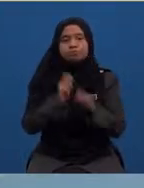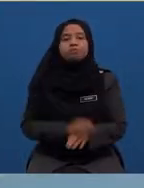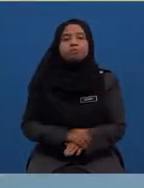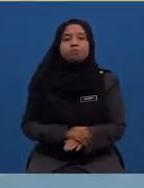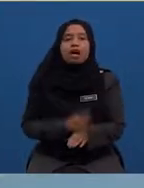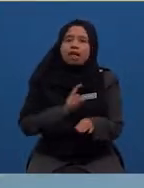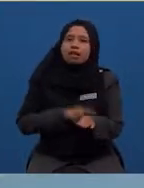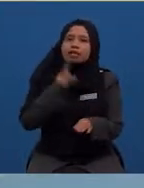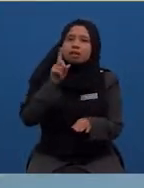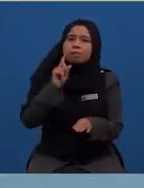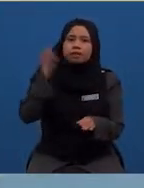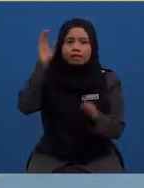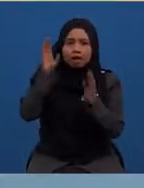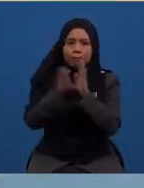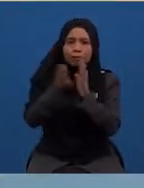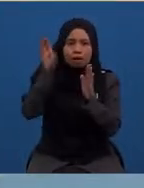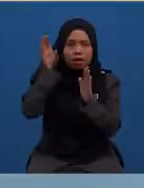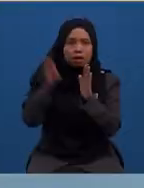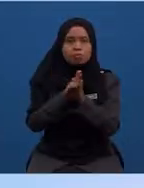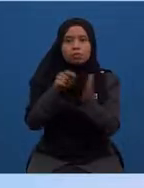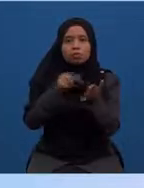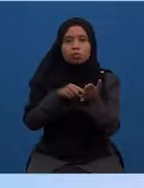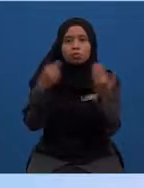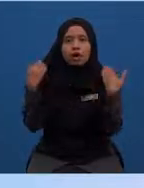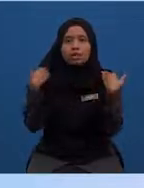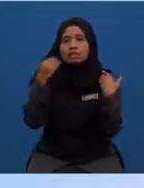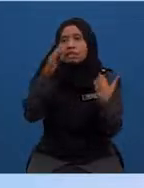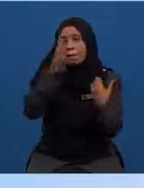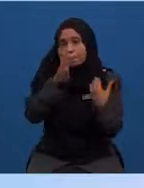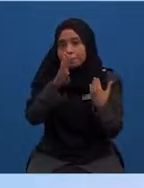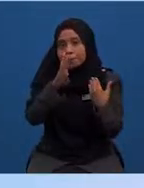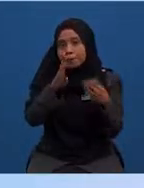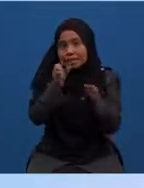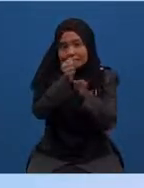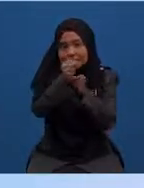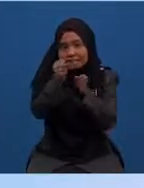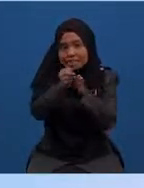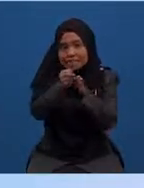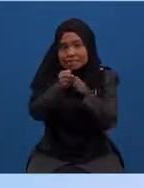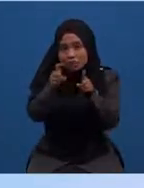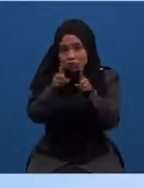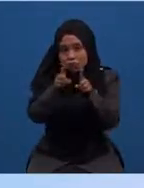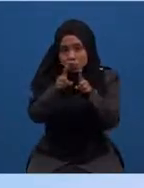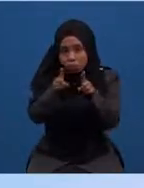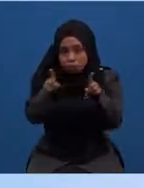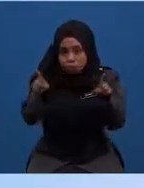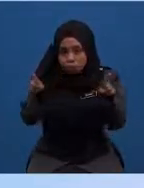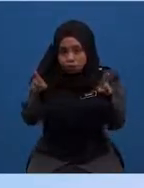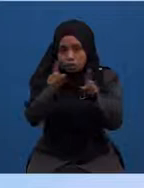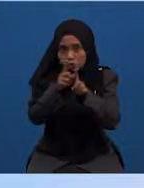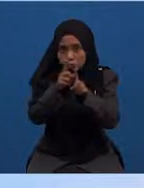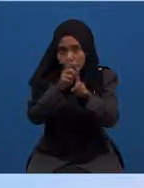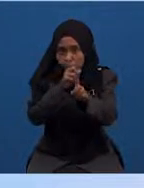Di mana gambar-gambar tersebut mempunyai empat sisi lurus yang bertentangannya adalah